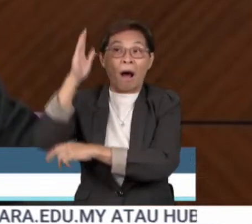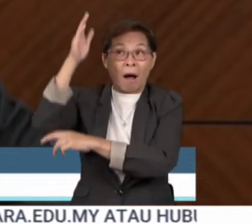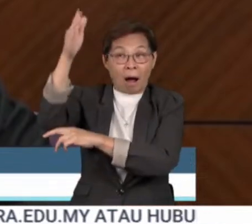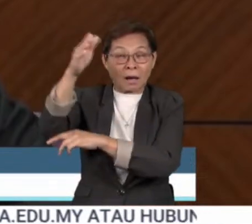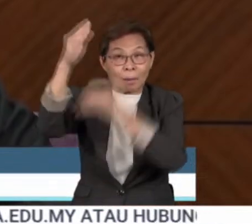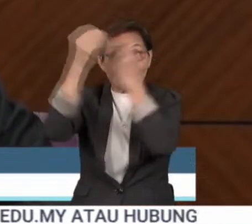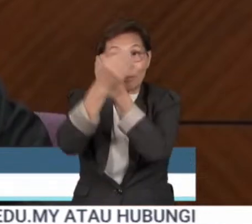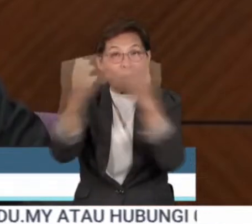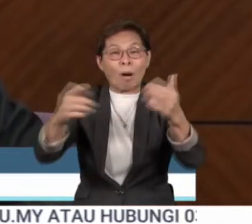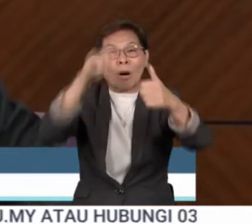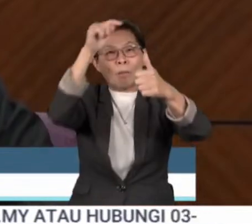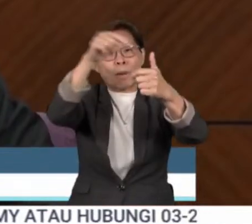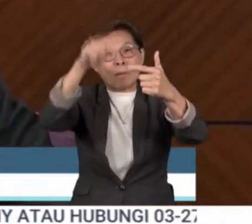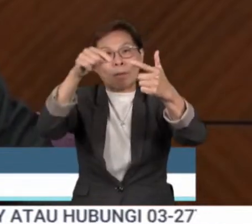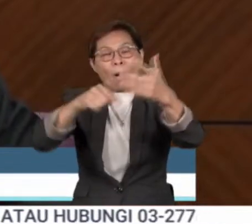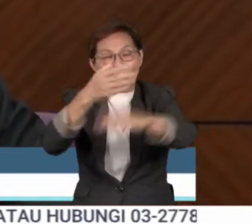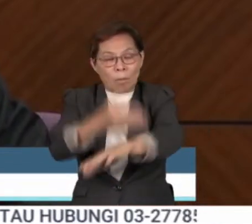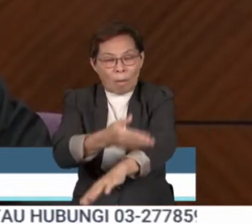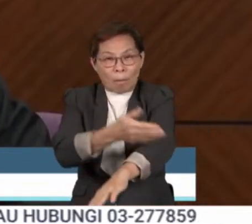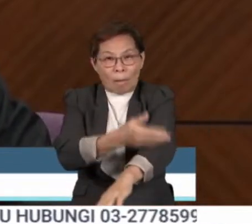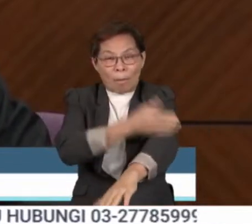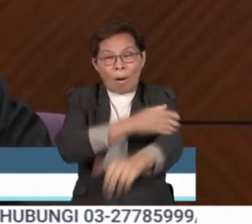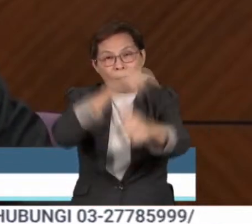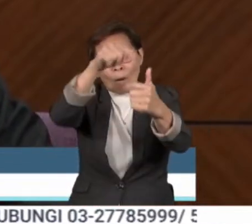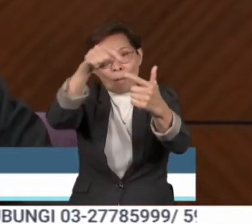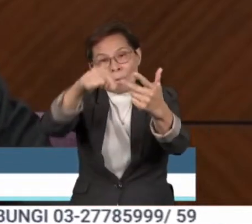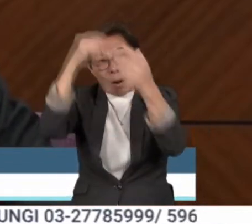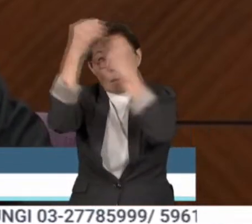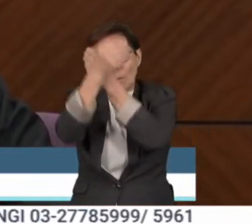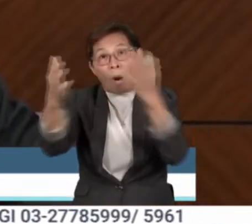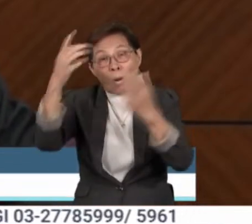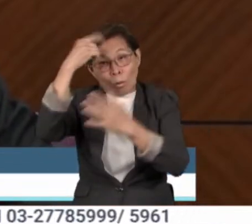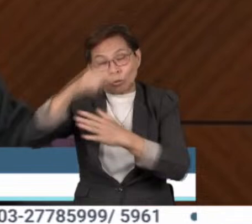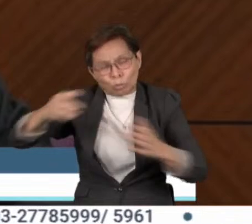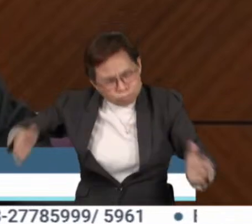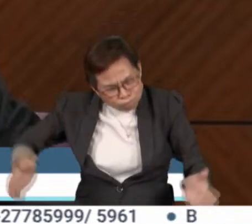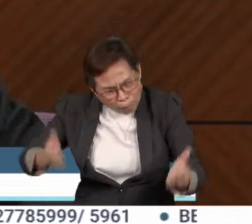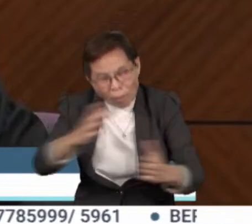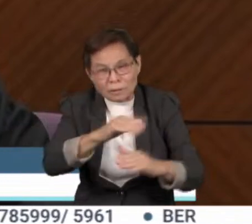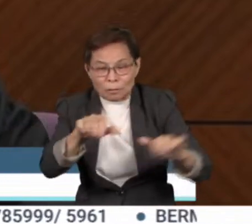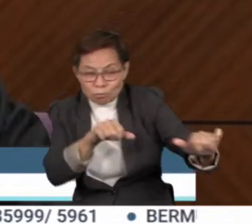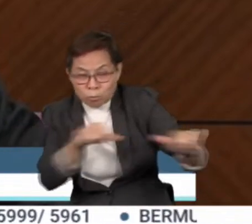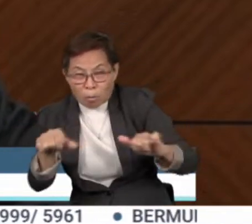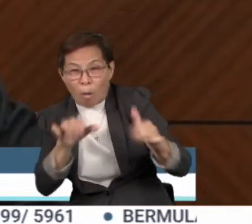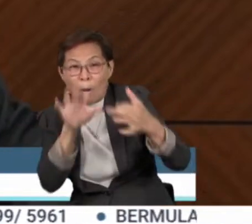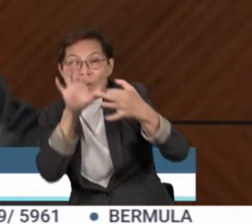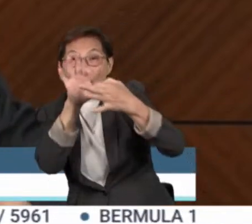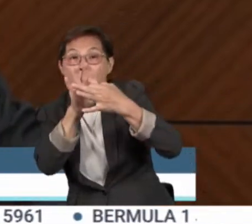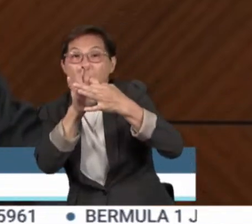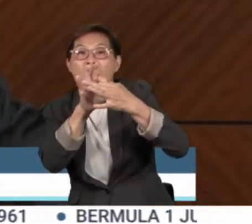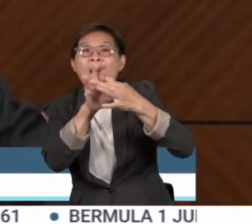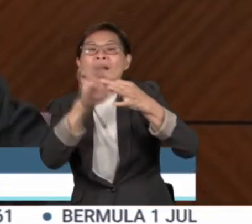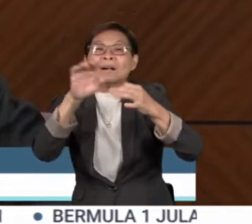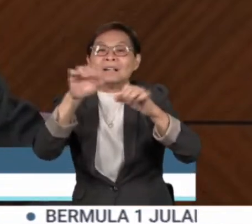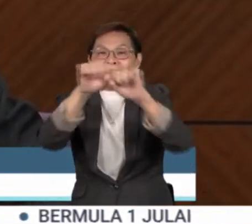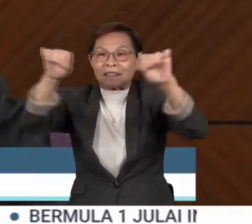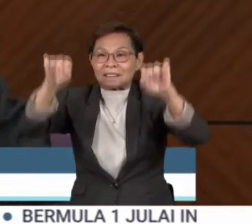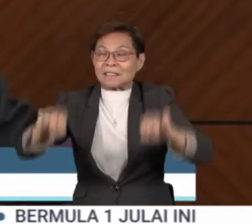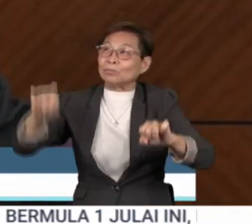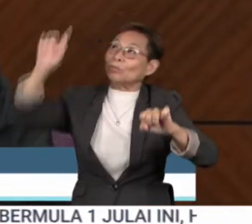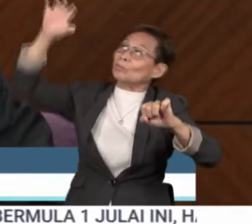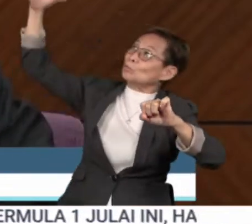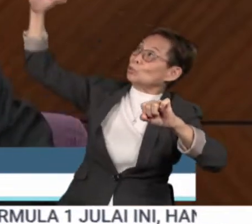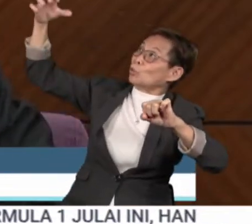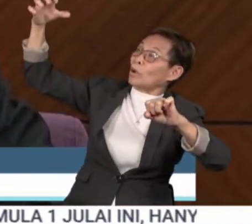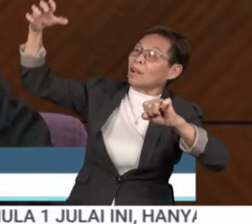akan mengumumkan beberapa penambahbaikan untuk menggalakkan dan merancakkan pemasangan sistem solar PV.